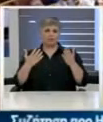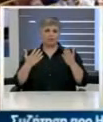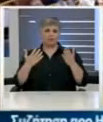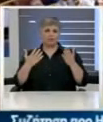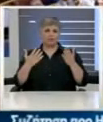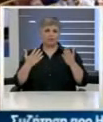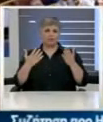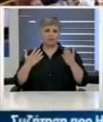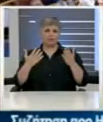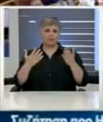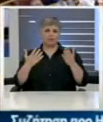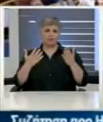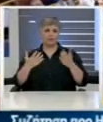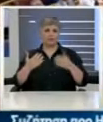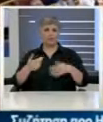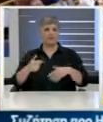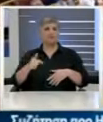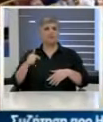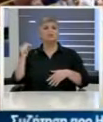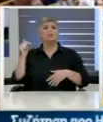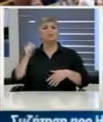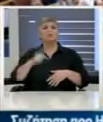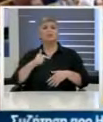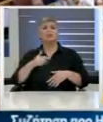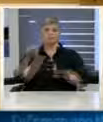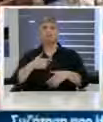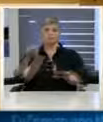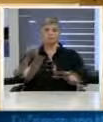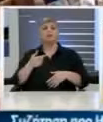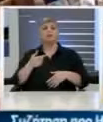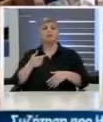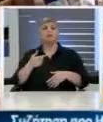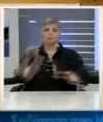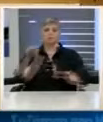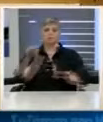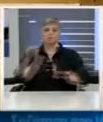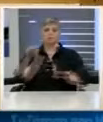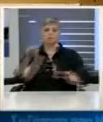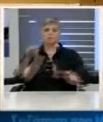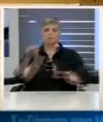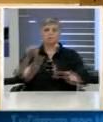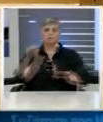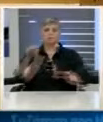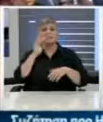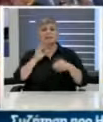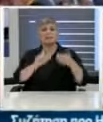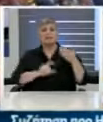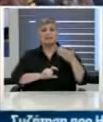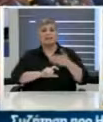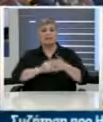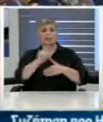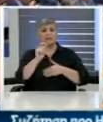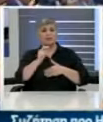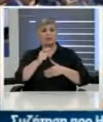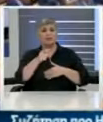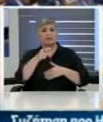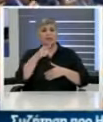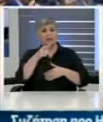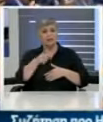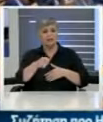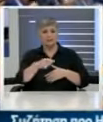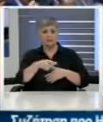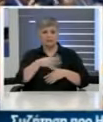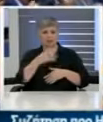αυτά μαζί με τη χρυσή αυγή ήσυχα